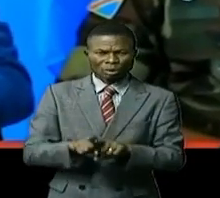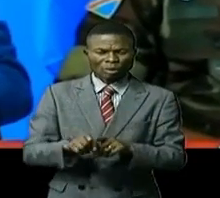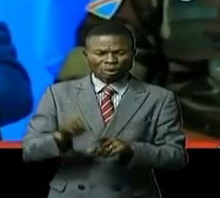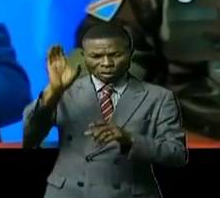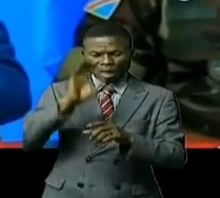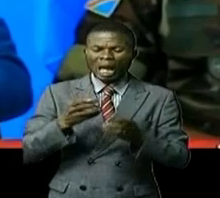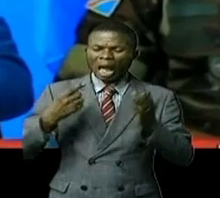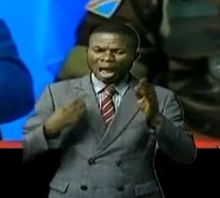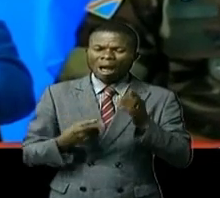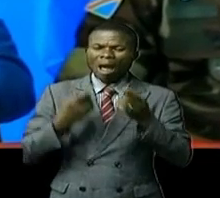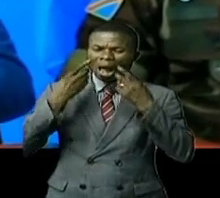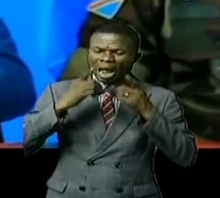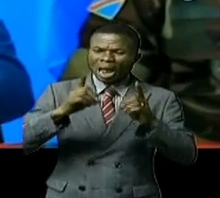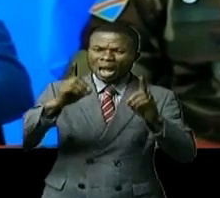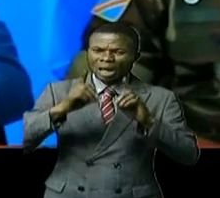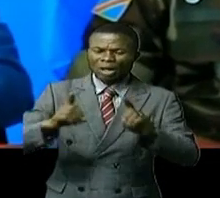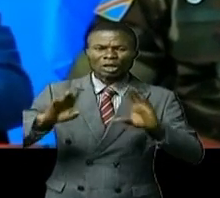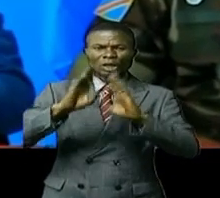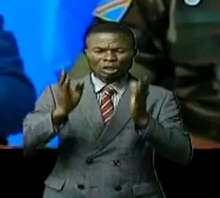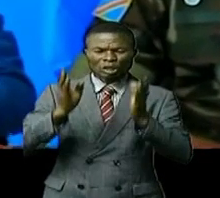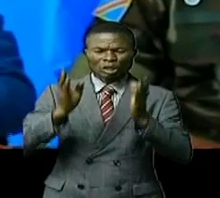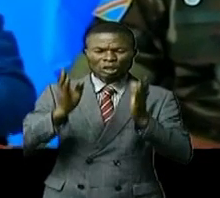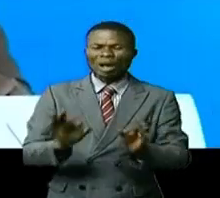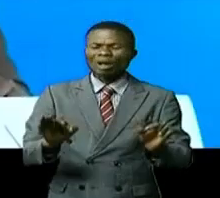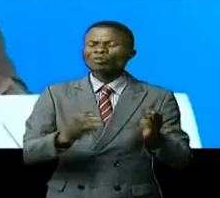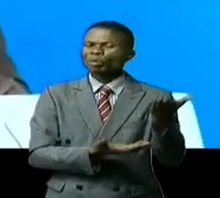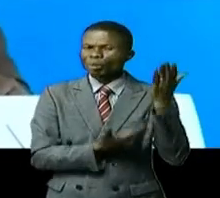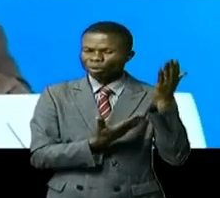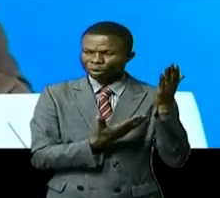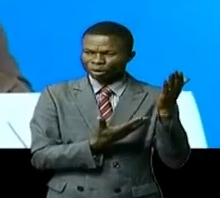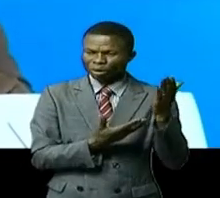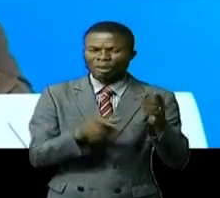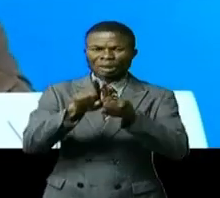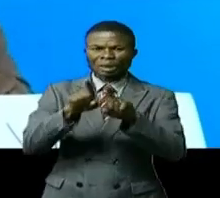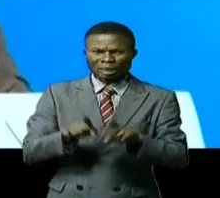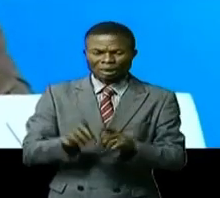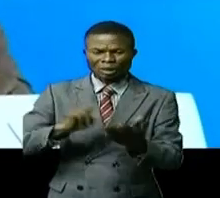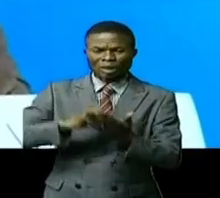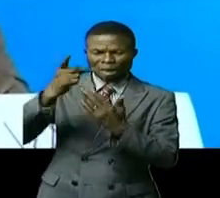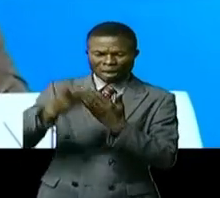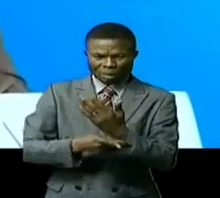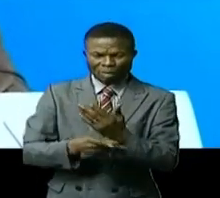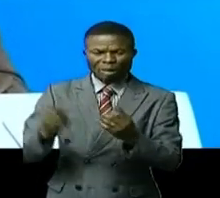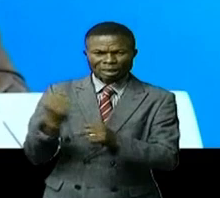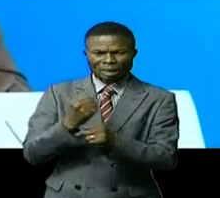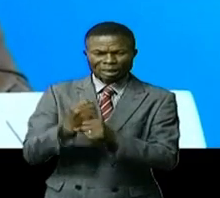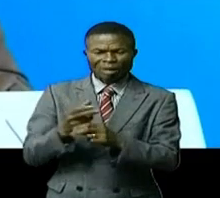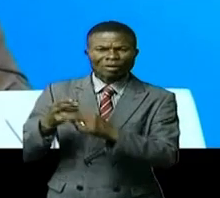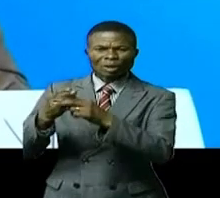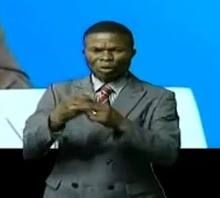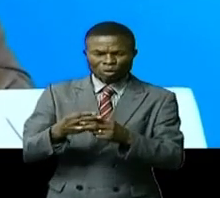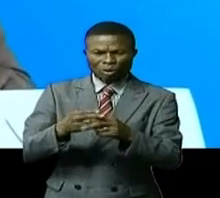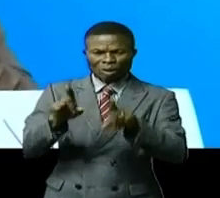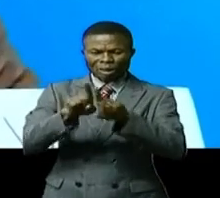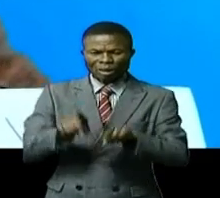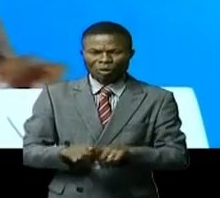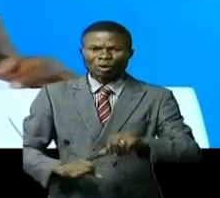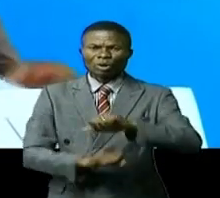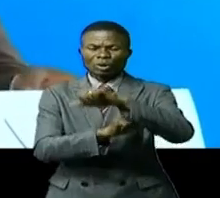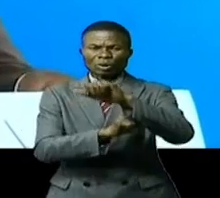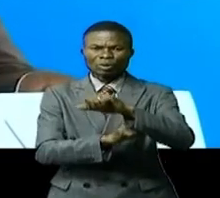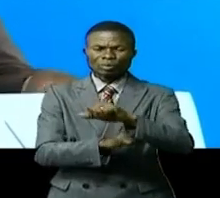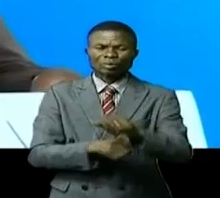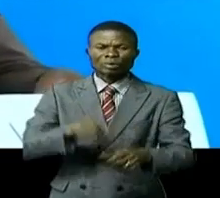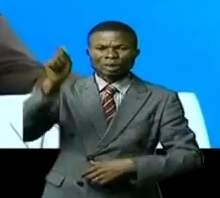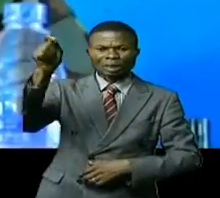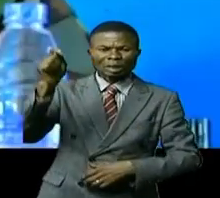diagnostics partagés inclusifs de sécurité, d'élaborer des plans d'action de sécurité et d'accompagner leur